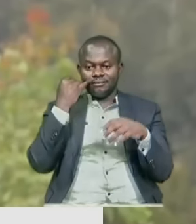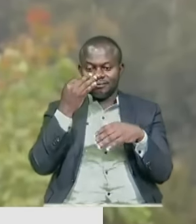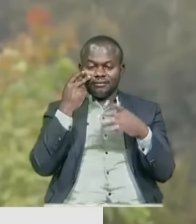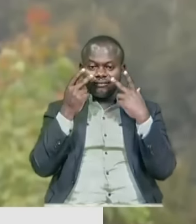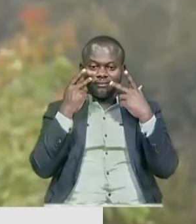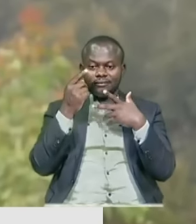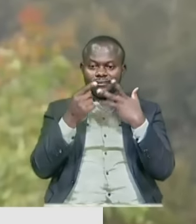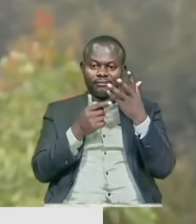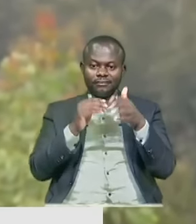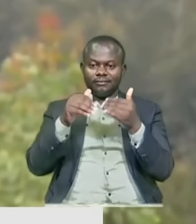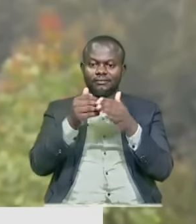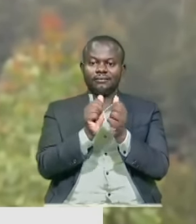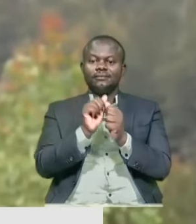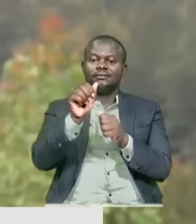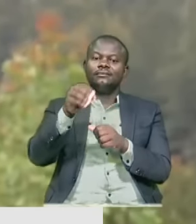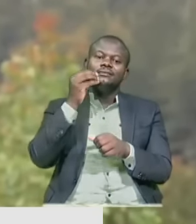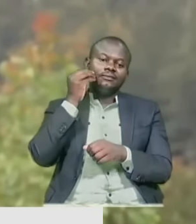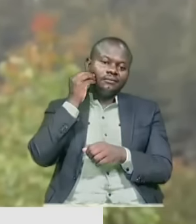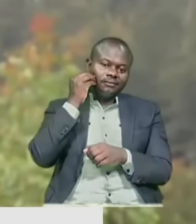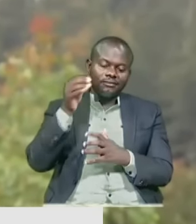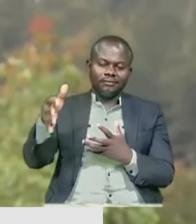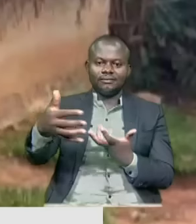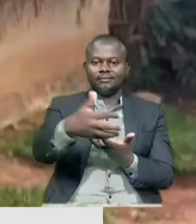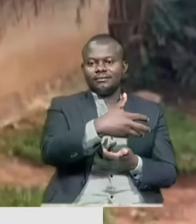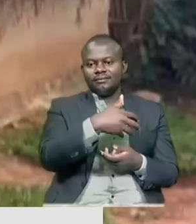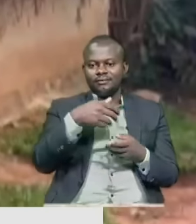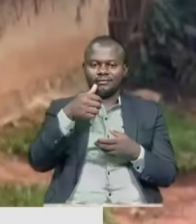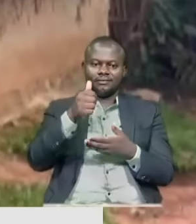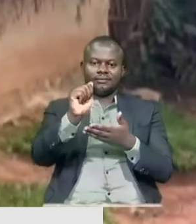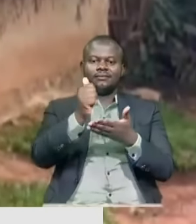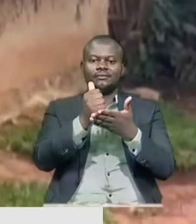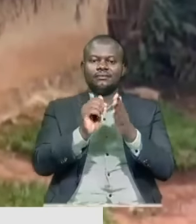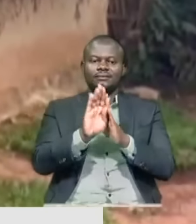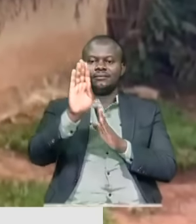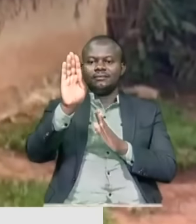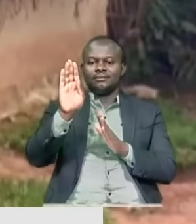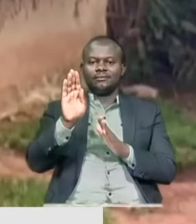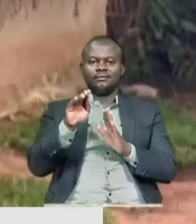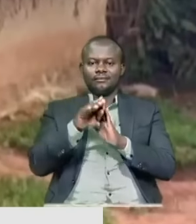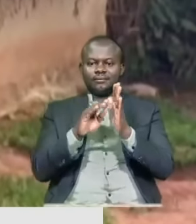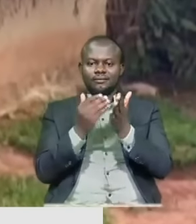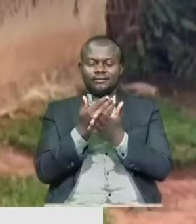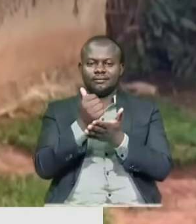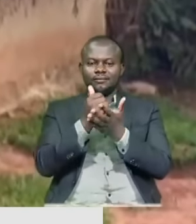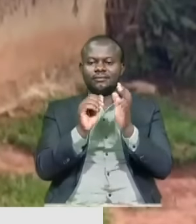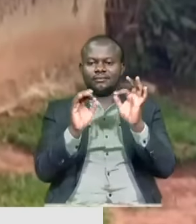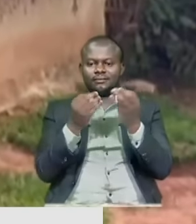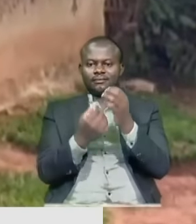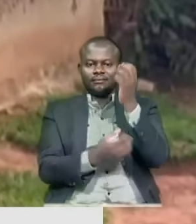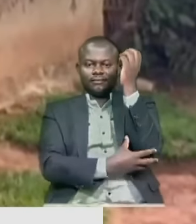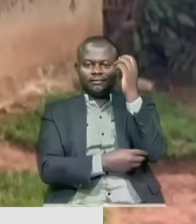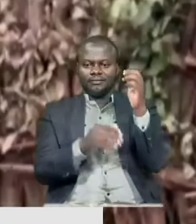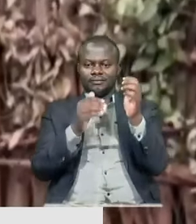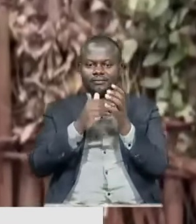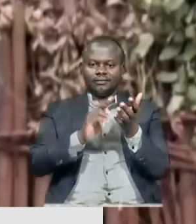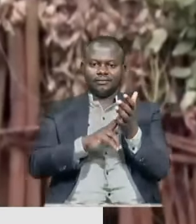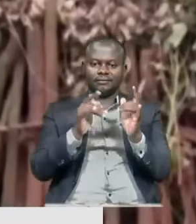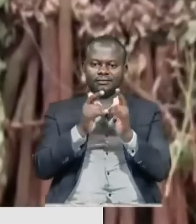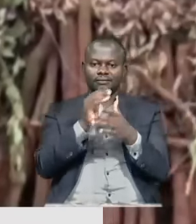itungo arishyira mu rugo naryahira naryo ryanzamura ni muri gahunda nshya yo gufasha imiryango ikennye kwivana mu bukene gahunda yemejwe